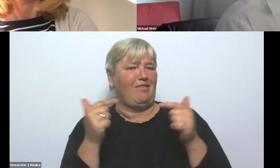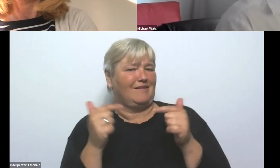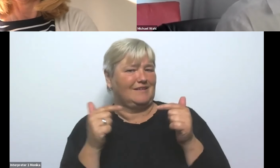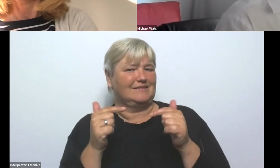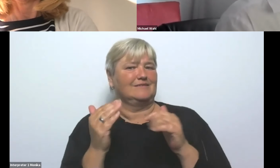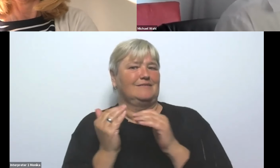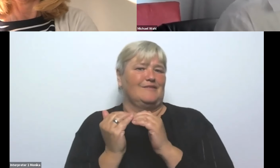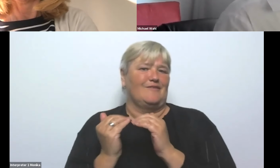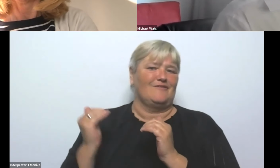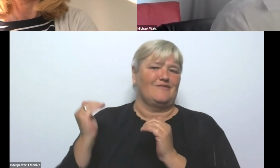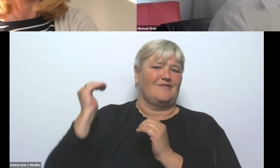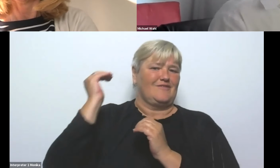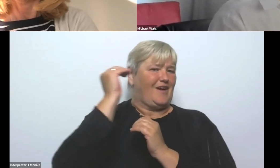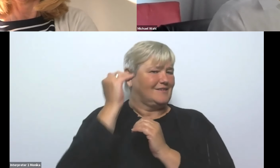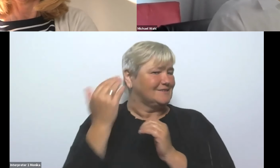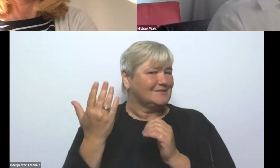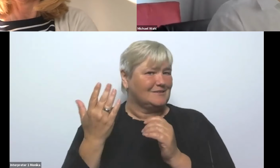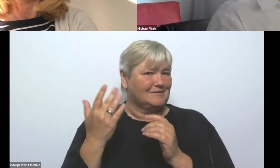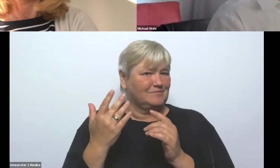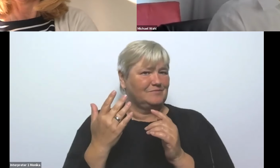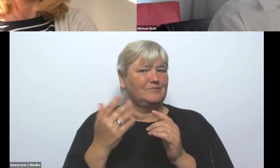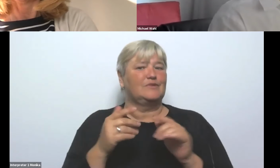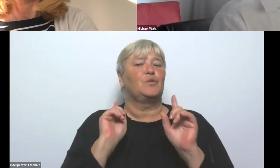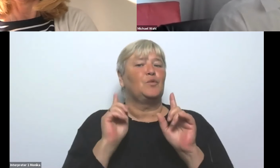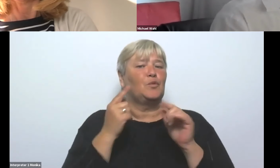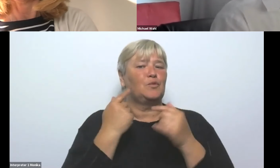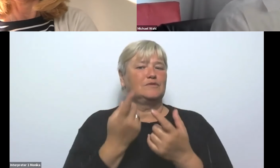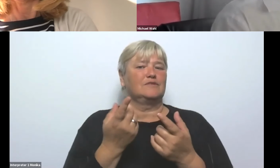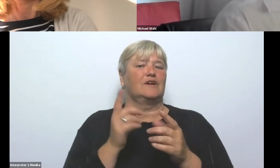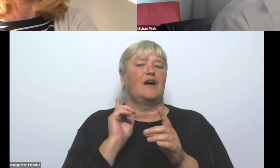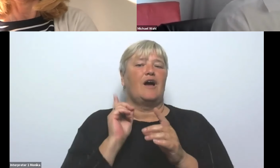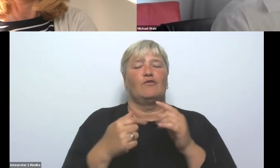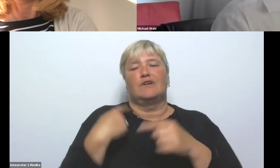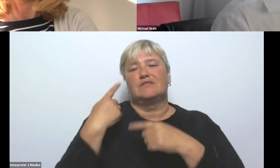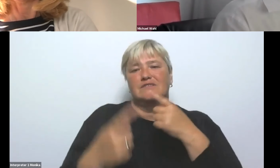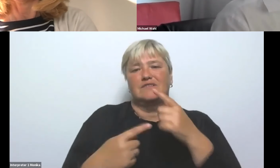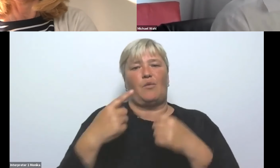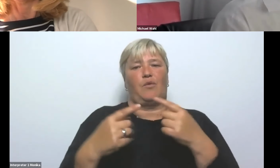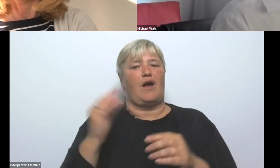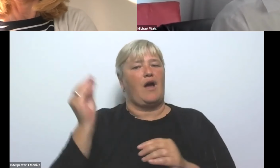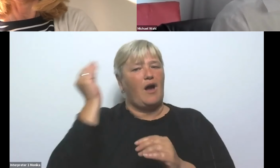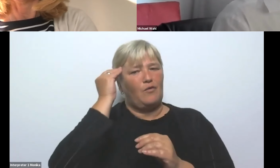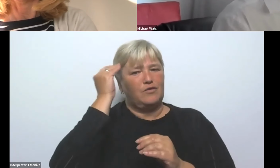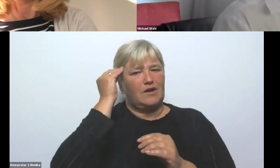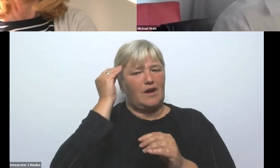Zusammenhang. Und das eben als kontinuierliche Daueraufgabe auf der